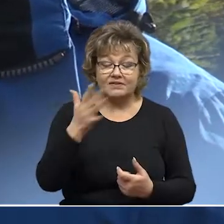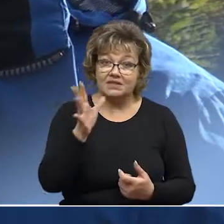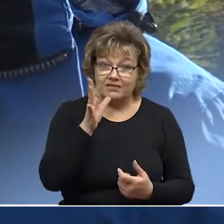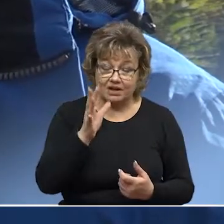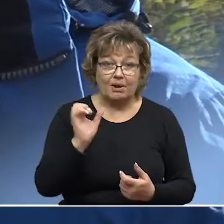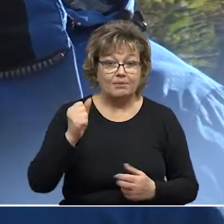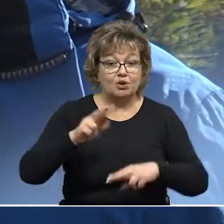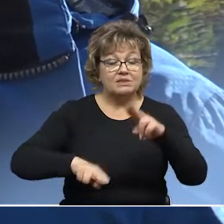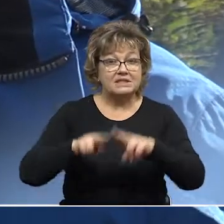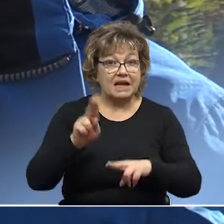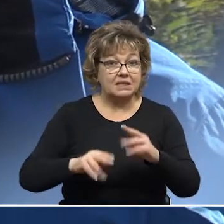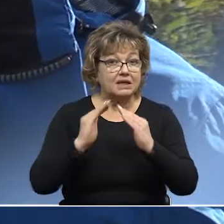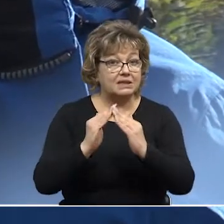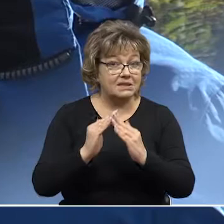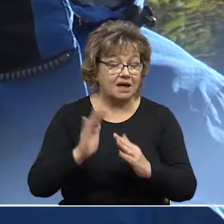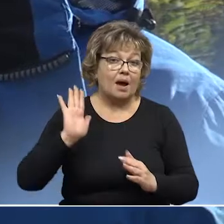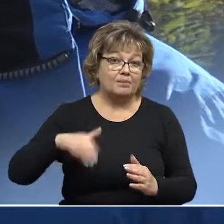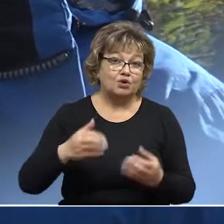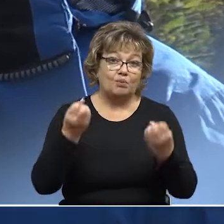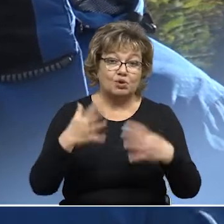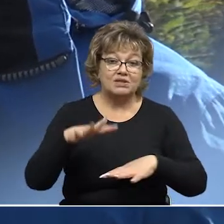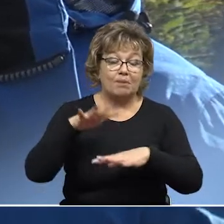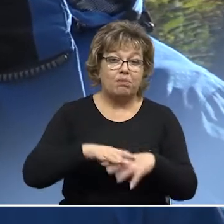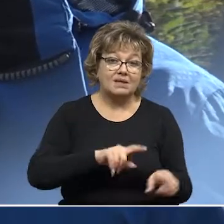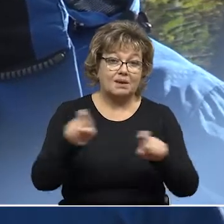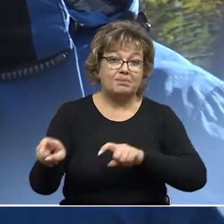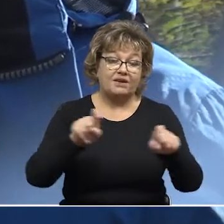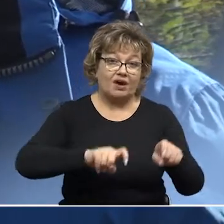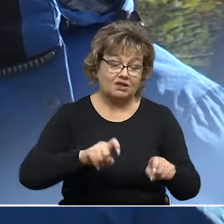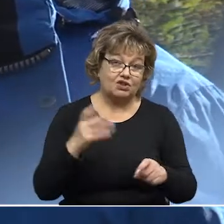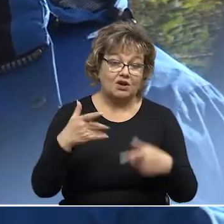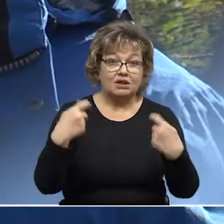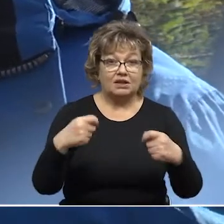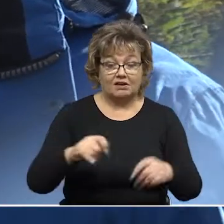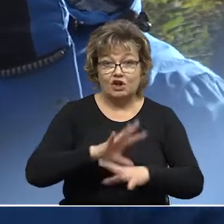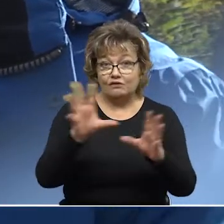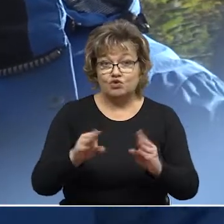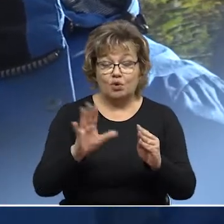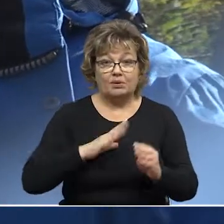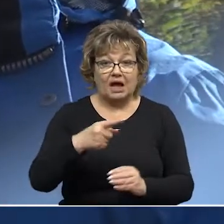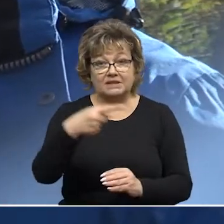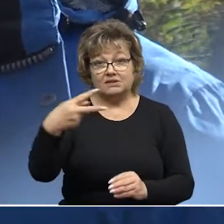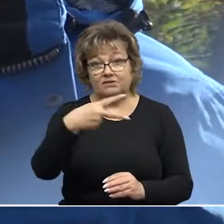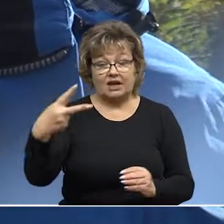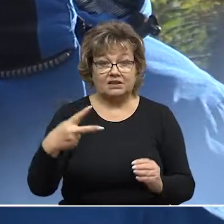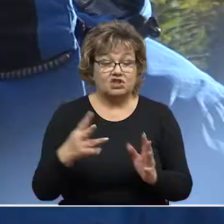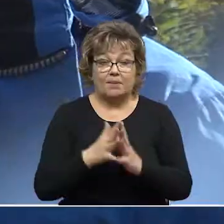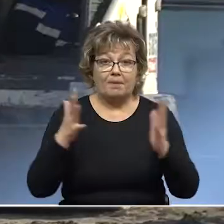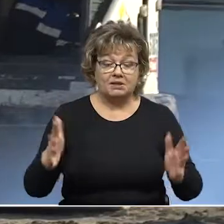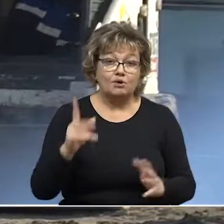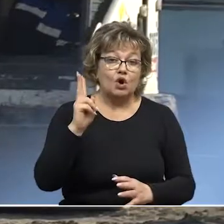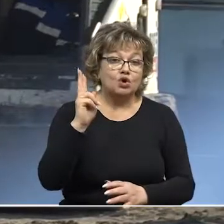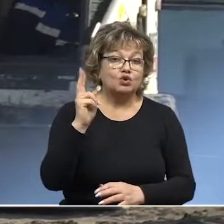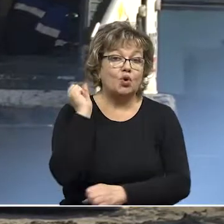СКВО. Потом был строительный цех, а потом просто база перевалочная, которая торговала. Все было в 1-2 этажа максимум.